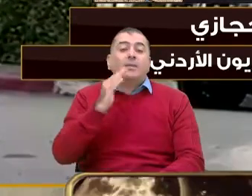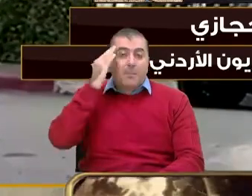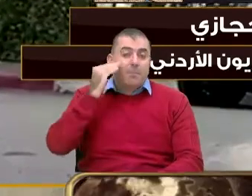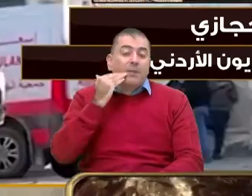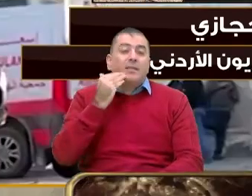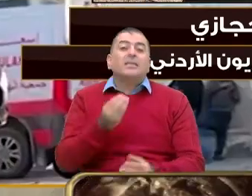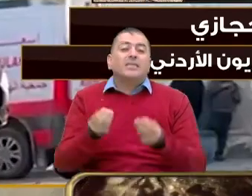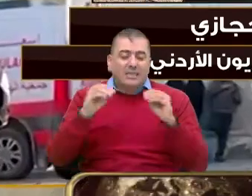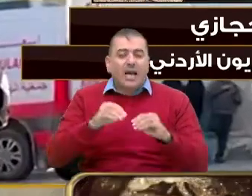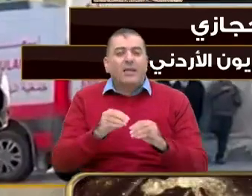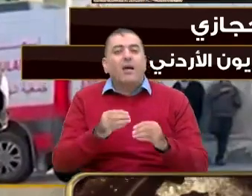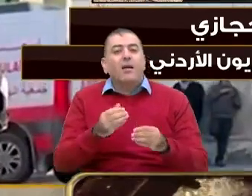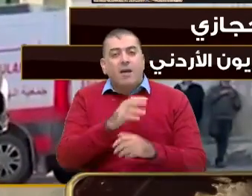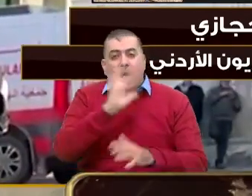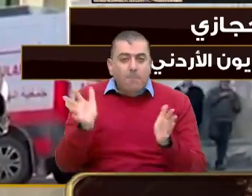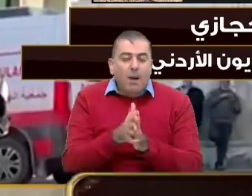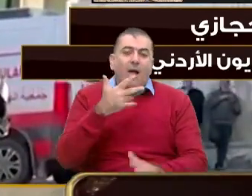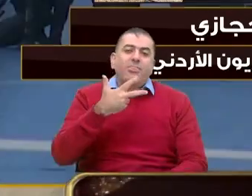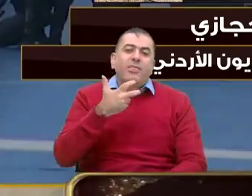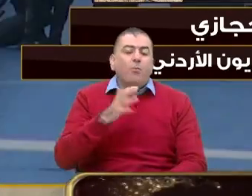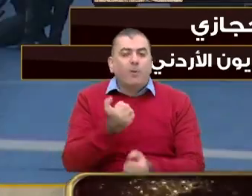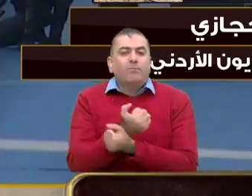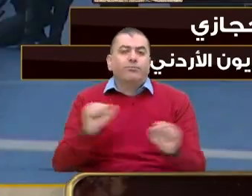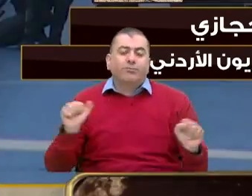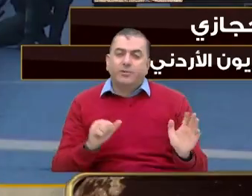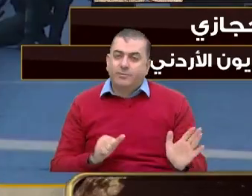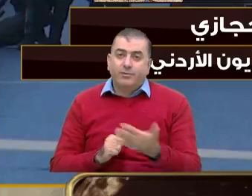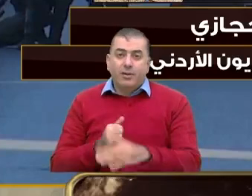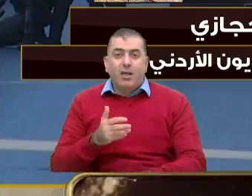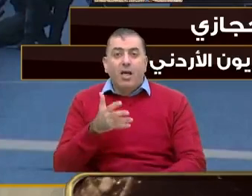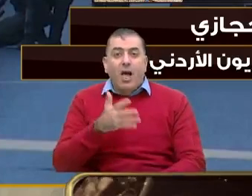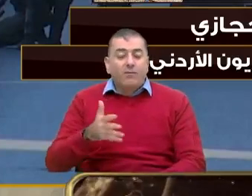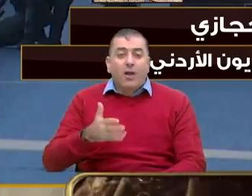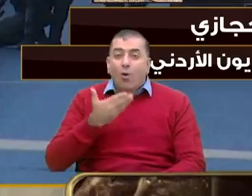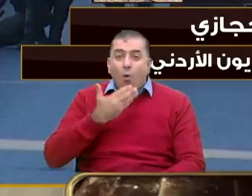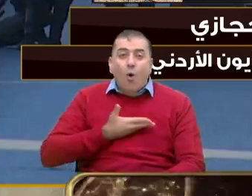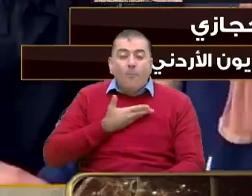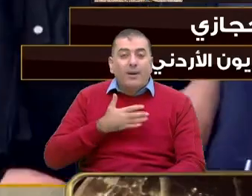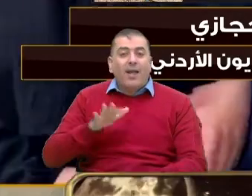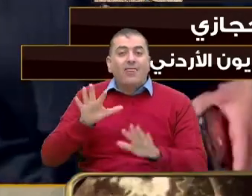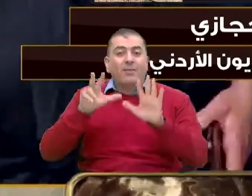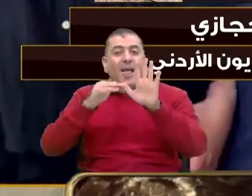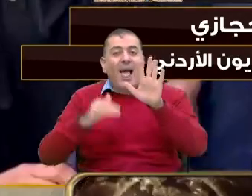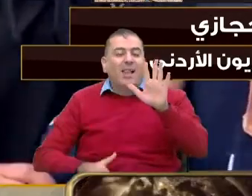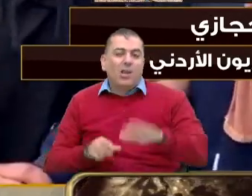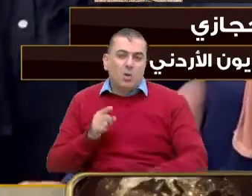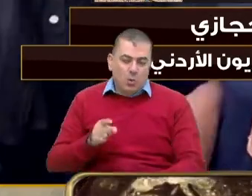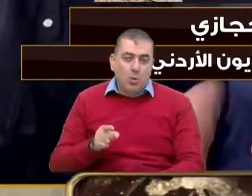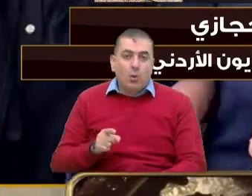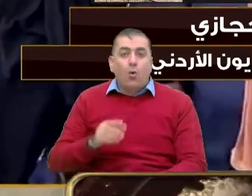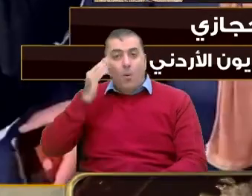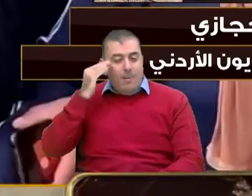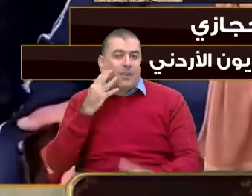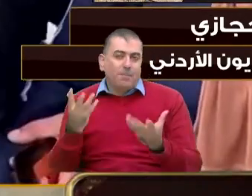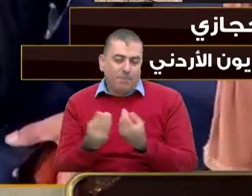الأسرى الفلسطينيين الآخرين. ونحن نتحدث عن الأطفال القاصرين والنساء، وكما ذكرت نتحدث عن